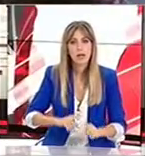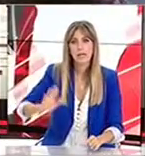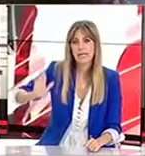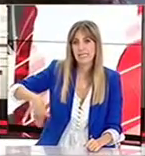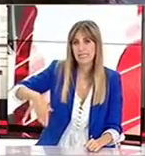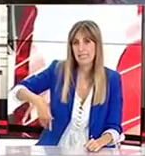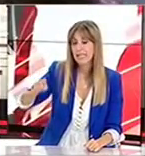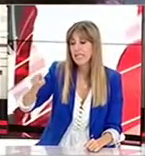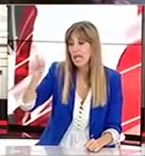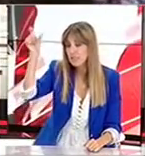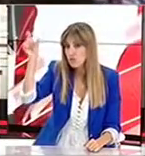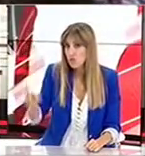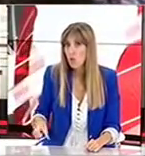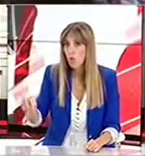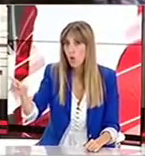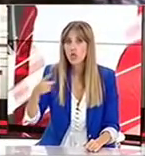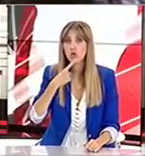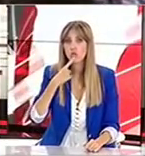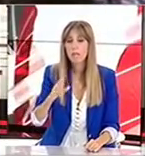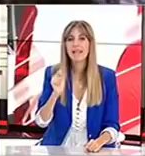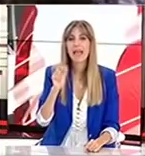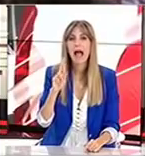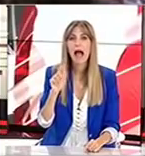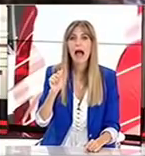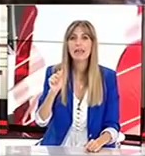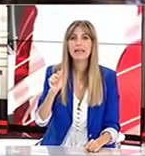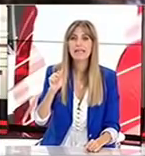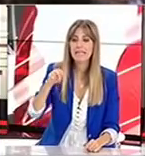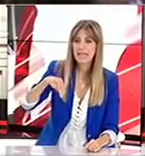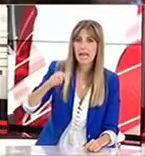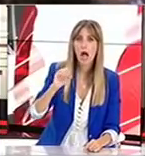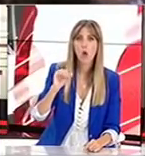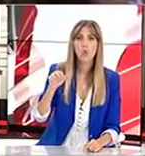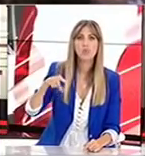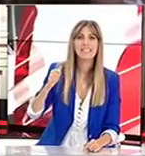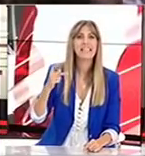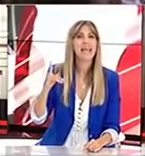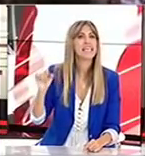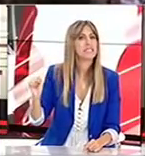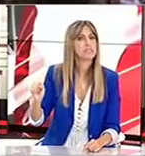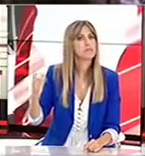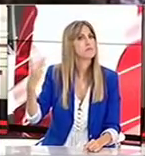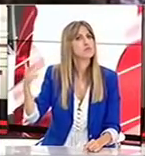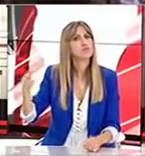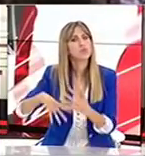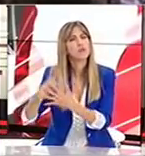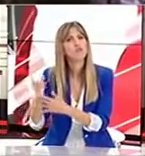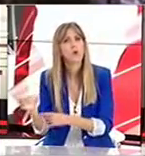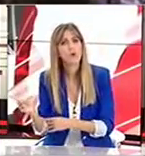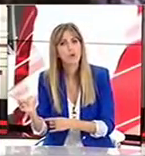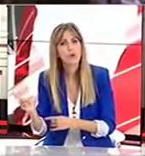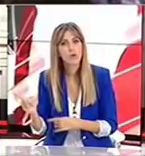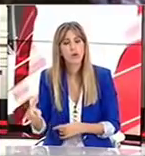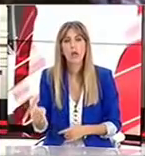Σταύρο Αρναουτάκη που προέρχεται από το χώρο του ΠΑΣΟΚ. Το ερώτημα λοιπόν είναι διπλό. Εξετάζετε εναλλακτική πρόταση ή